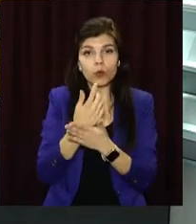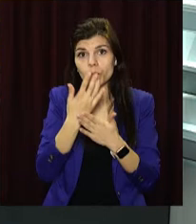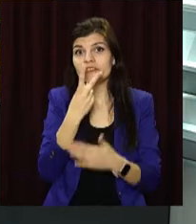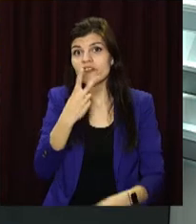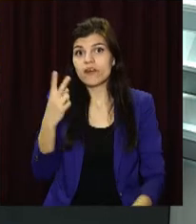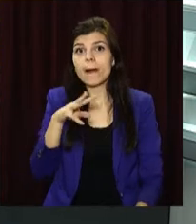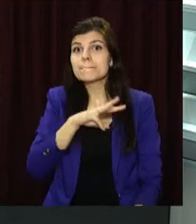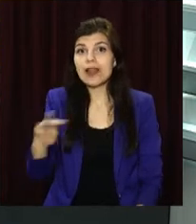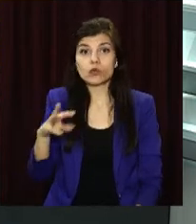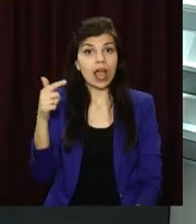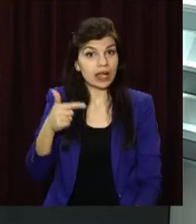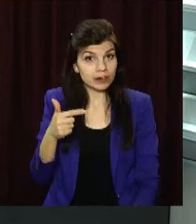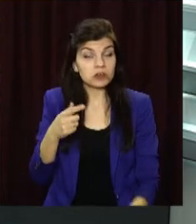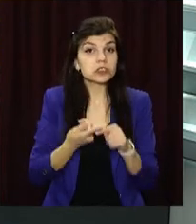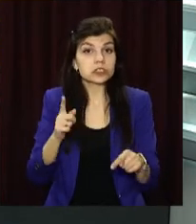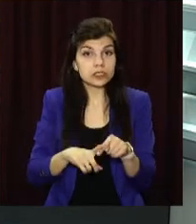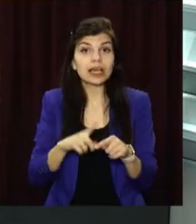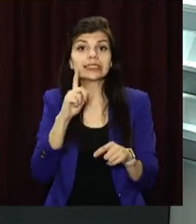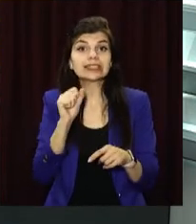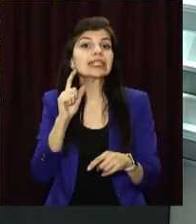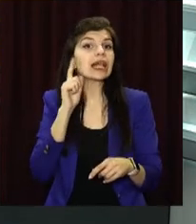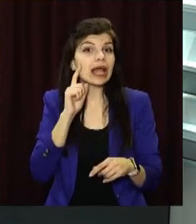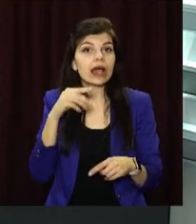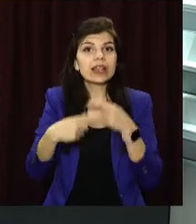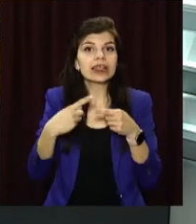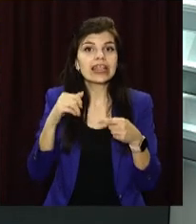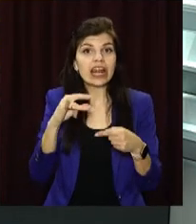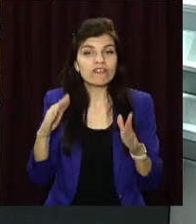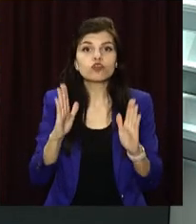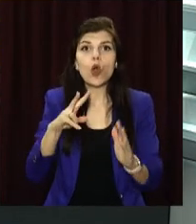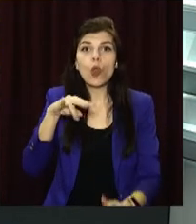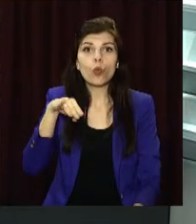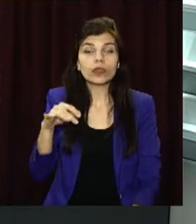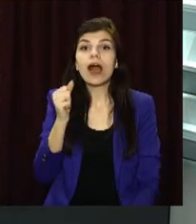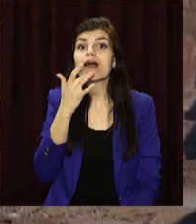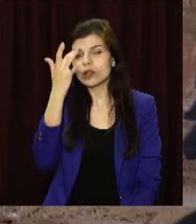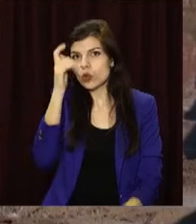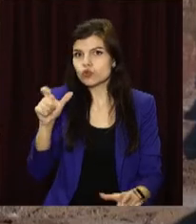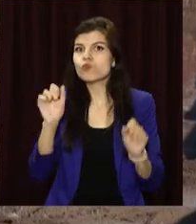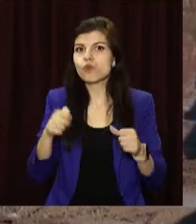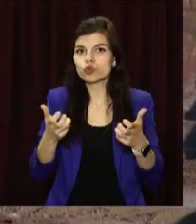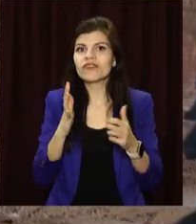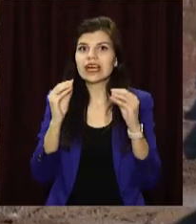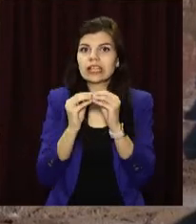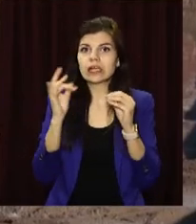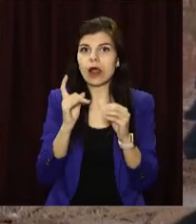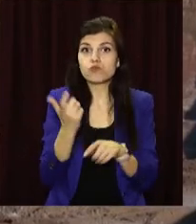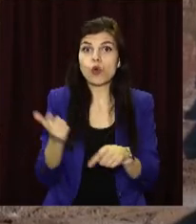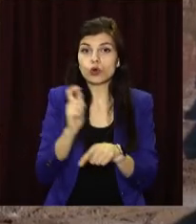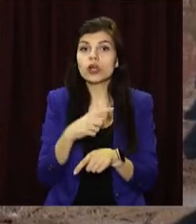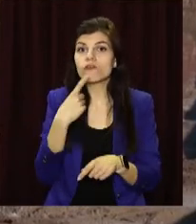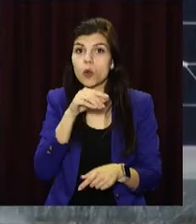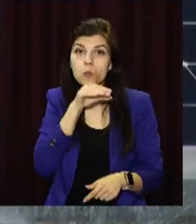22,5 мільйона гривень. Це за зеленим тарифом і лише за лютий. А влітку люди можуть отримати в 10 разів більше,